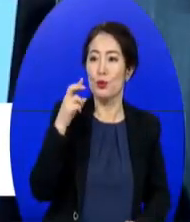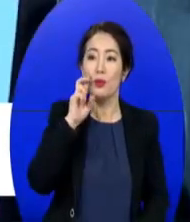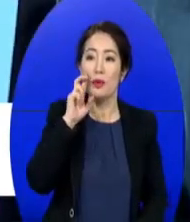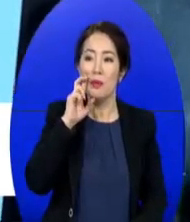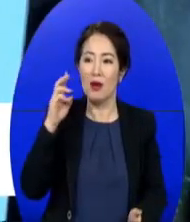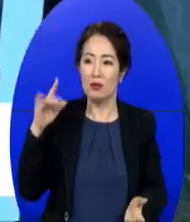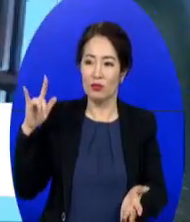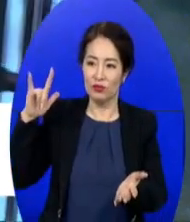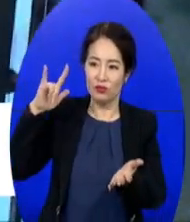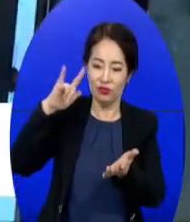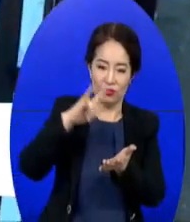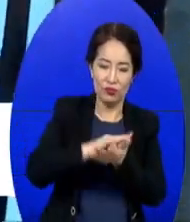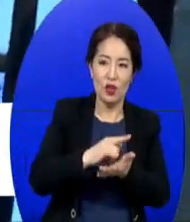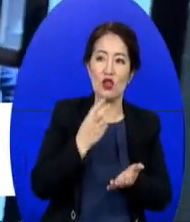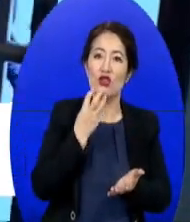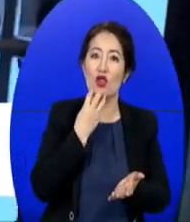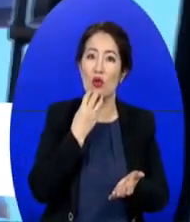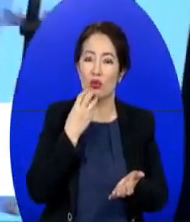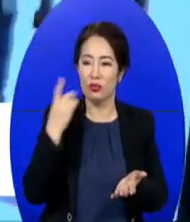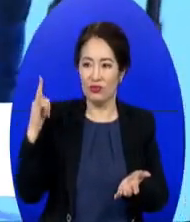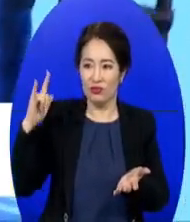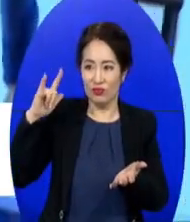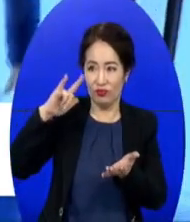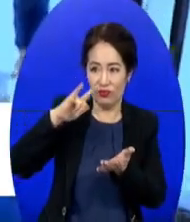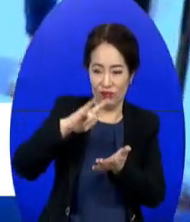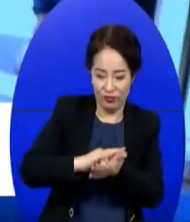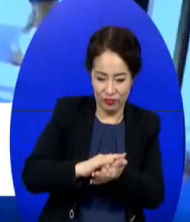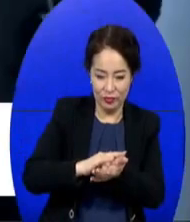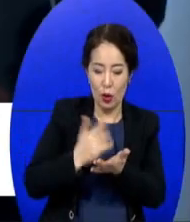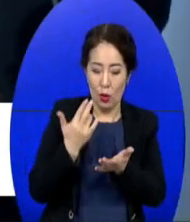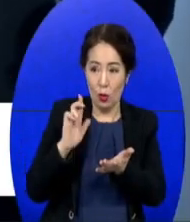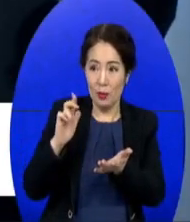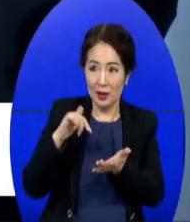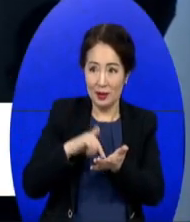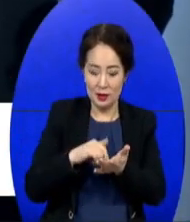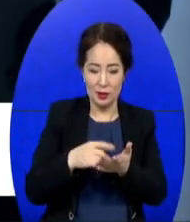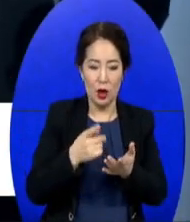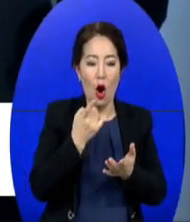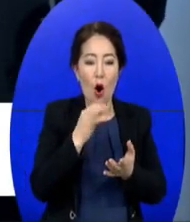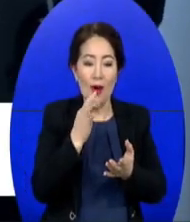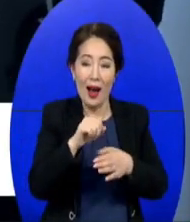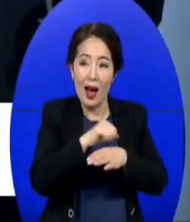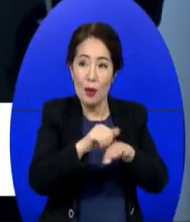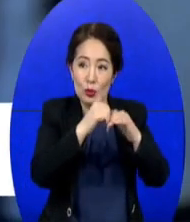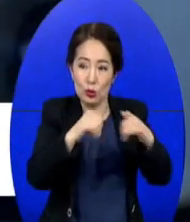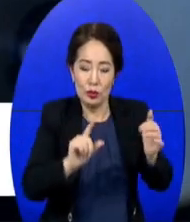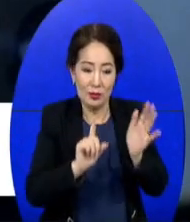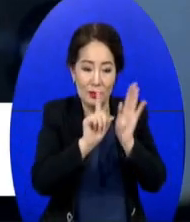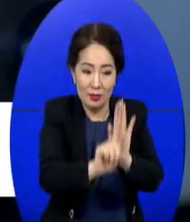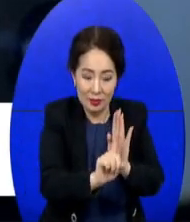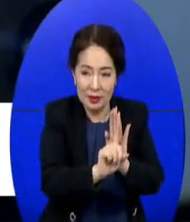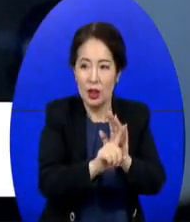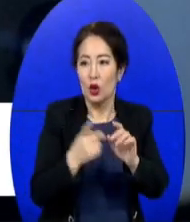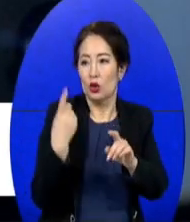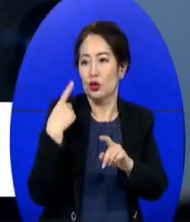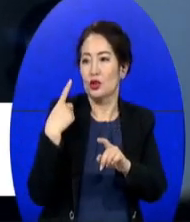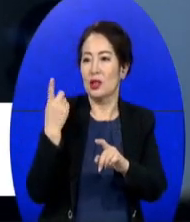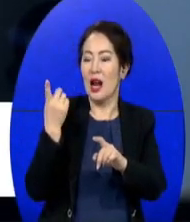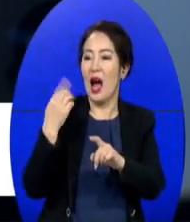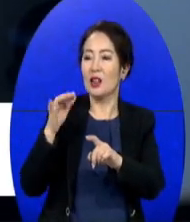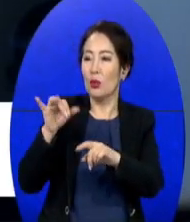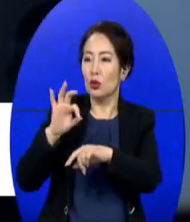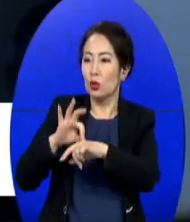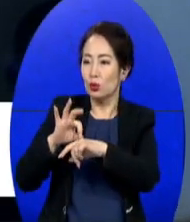ирсэн Өвөрхангай аймгийн нэгдсэн эмнэлэгт тусгаарлагдсан өчигдөр халдвар төвчин судлалын үндэсний төвд тусгаарлагдсан иргэдээс авсан